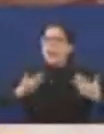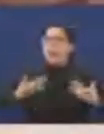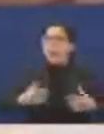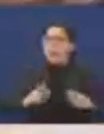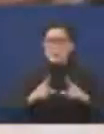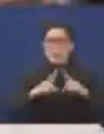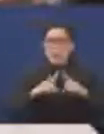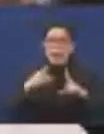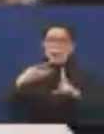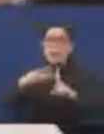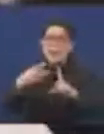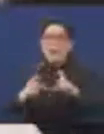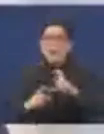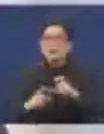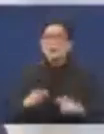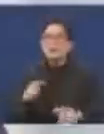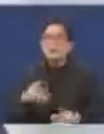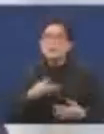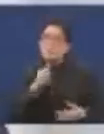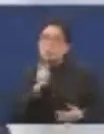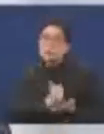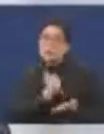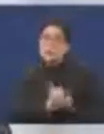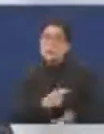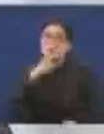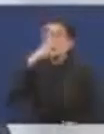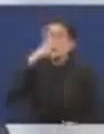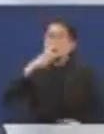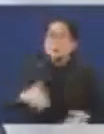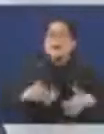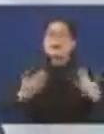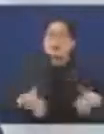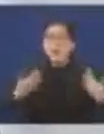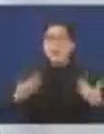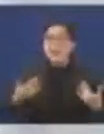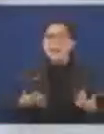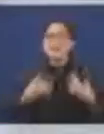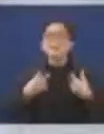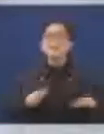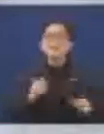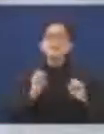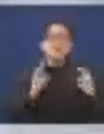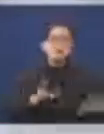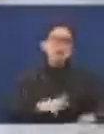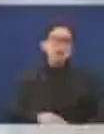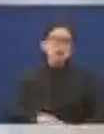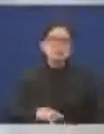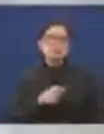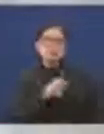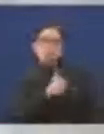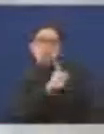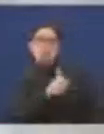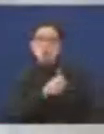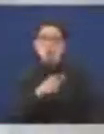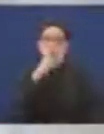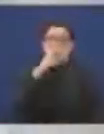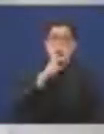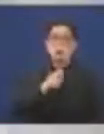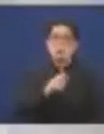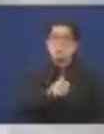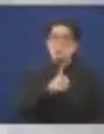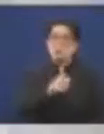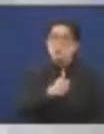Dan sudah lama jadi orang Indonesia. Terlalu banyak Pak, ABS. Bagus Pak, bagus Pak, bagus Pak.